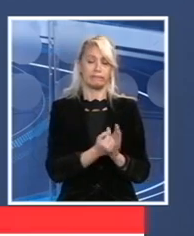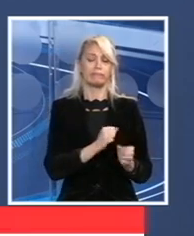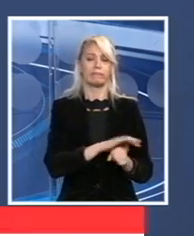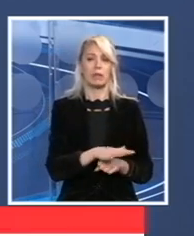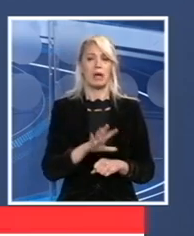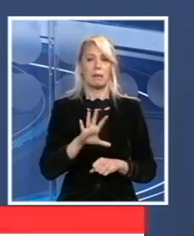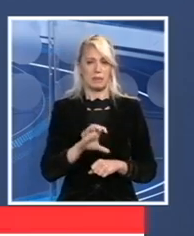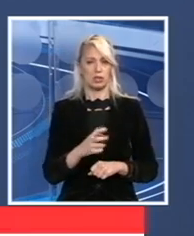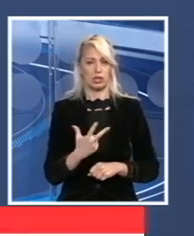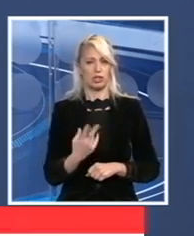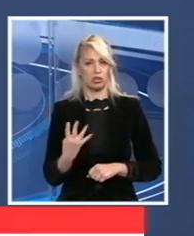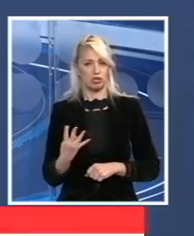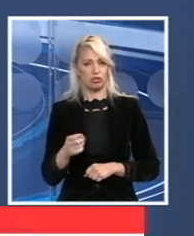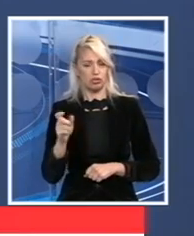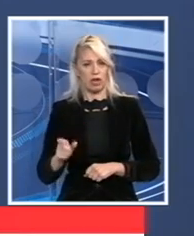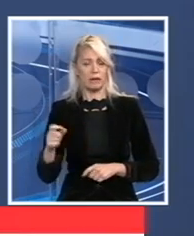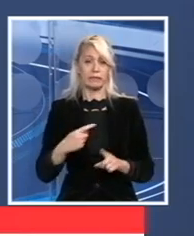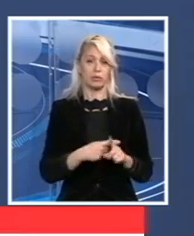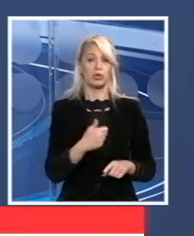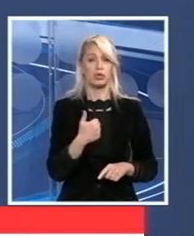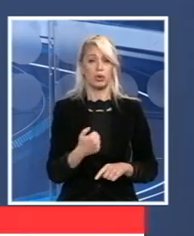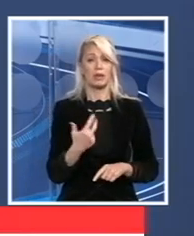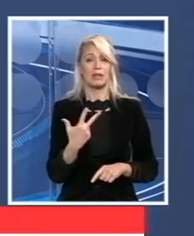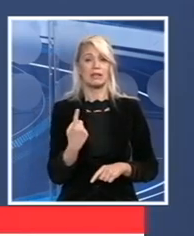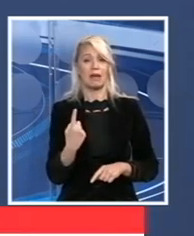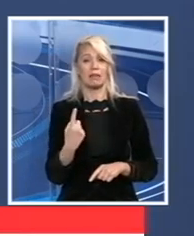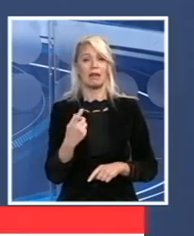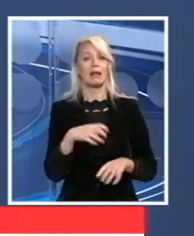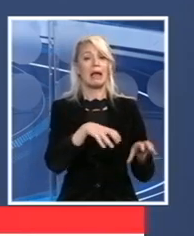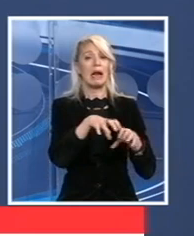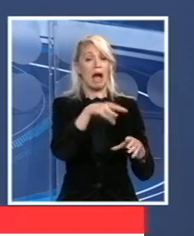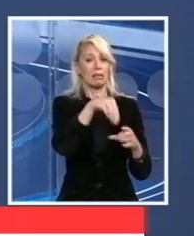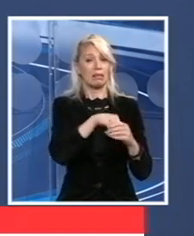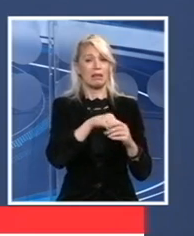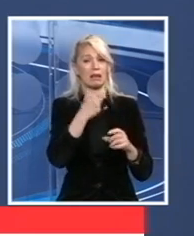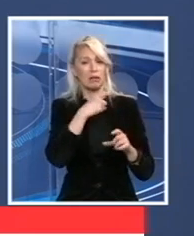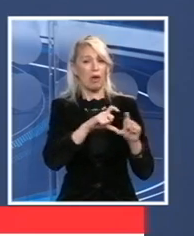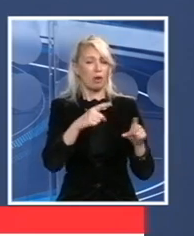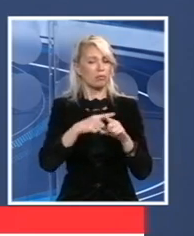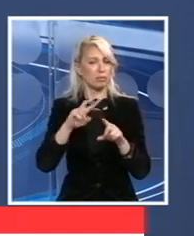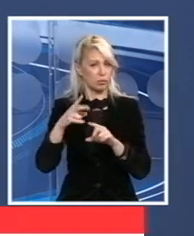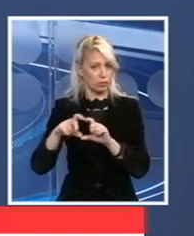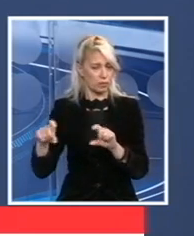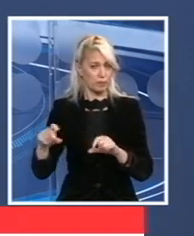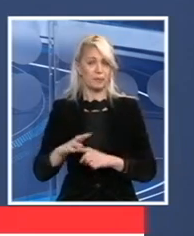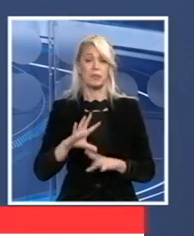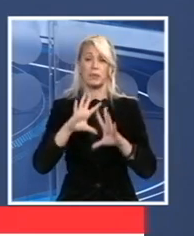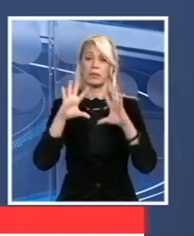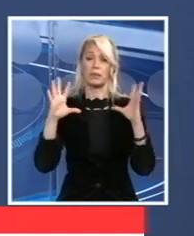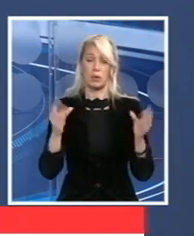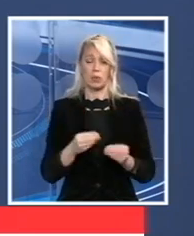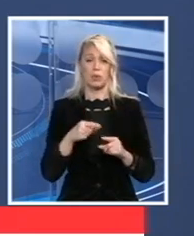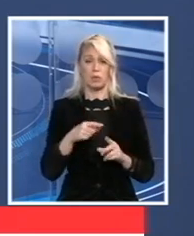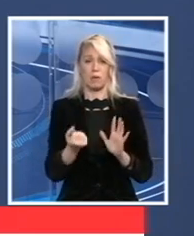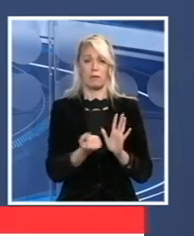534 korisnika i 131 zaposlenog. Ukupno je potvrđeno prisustvo